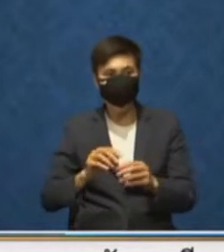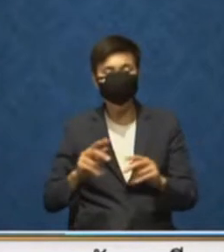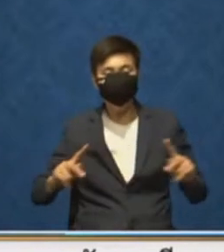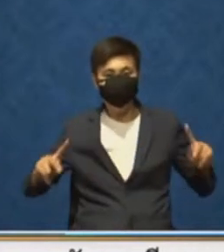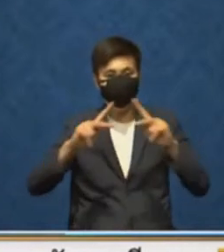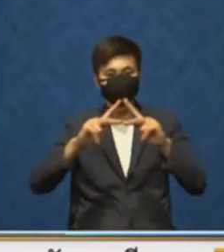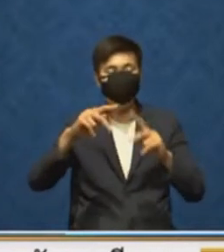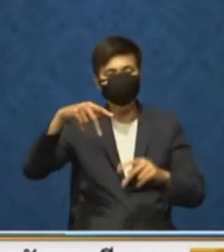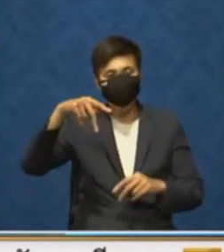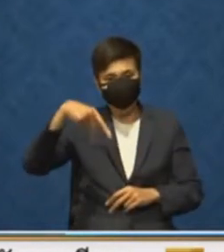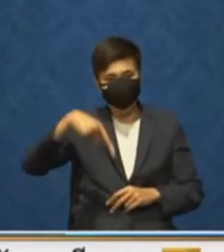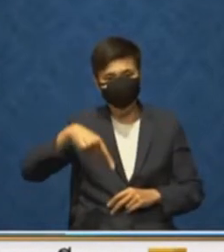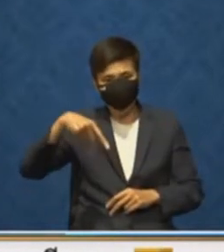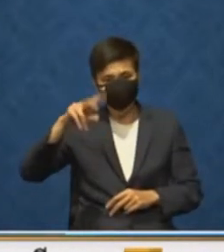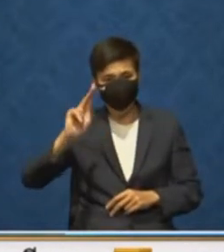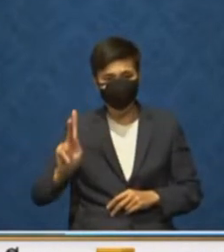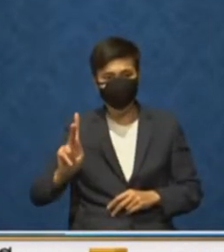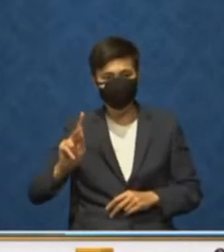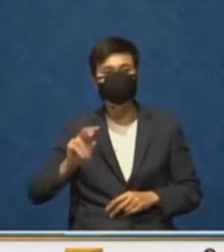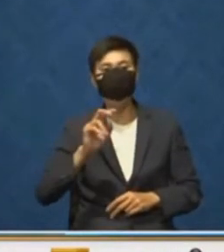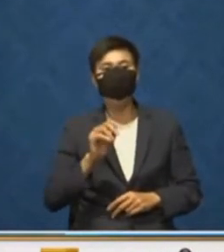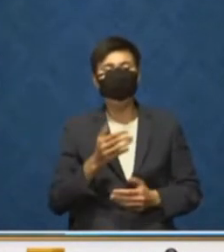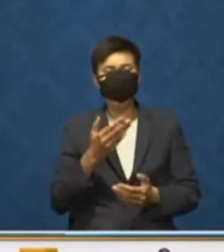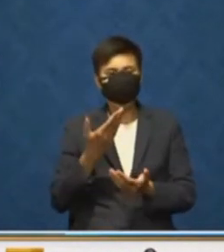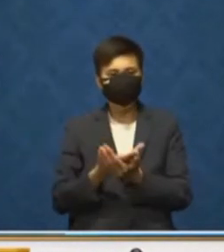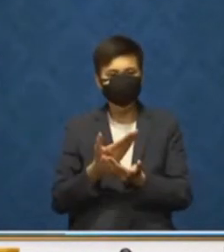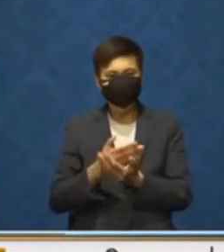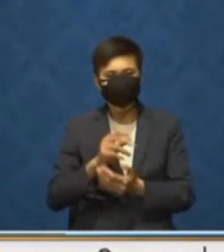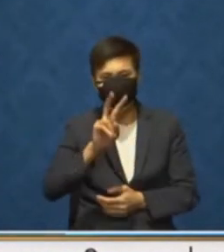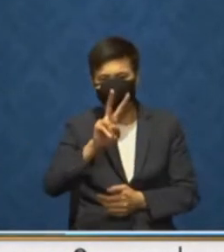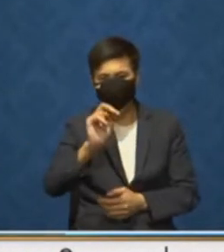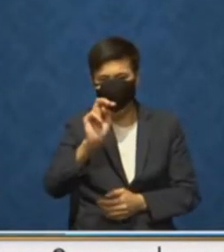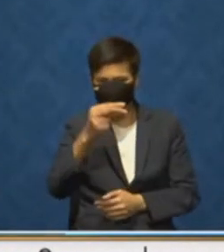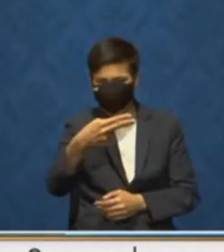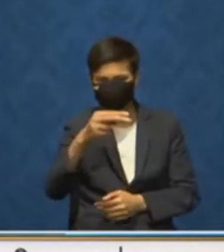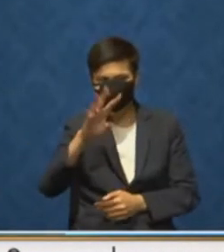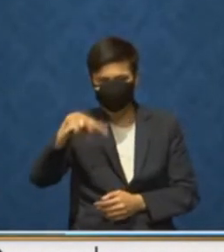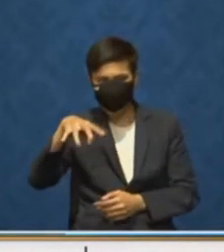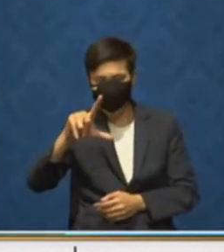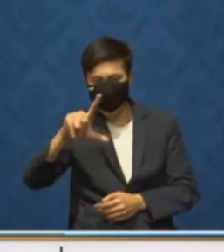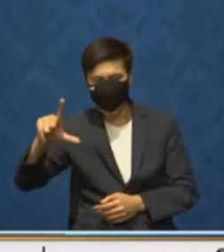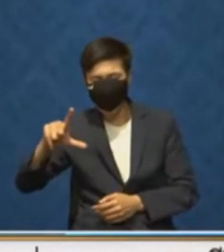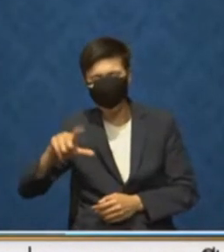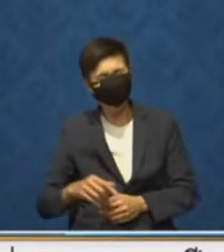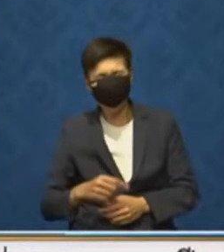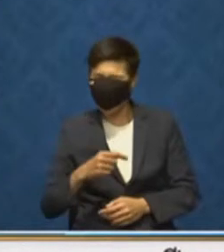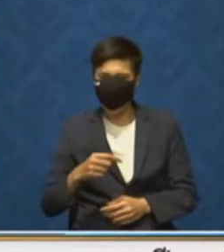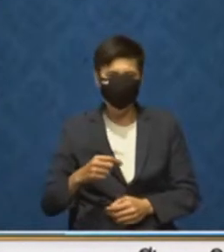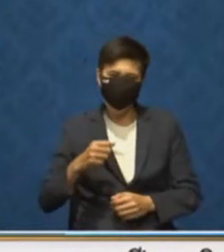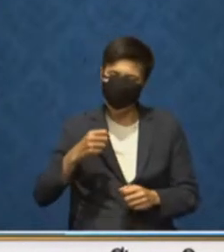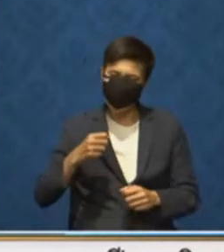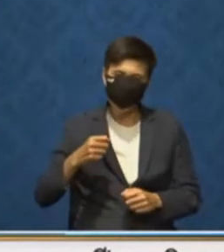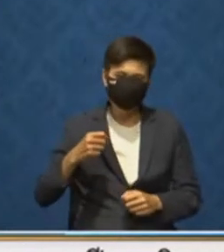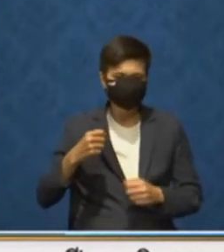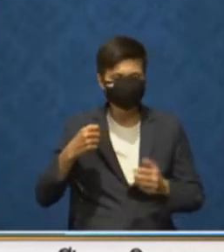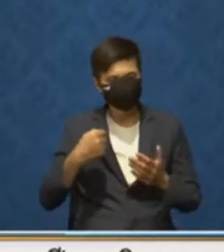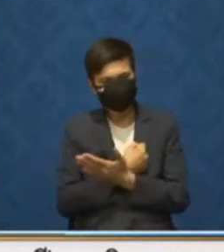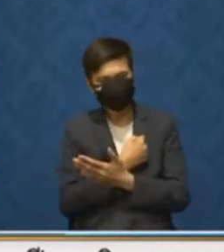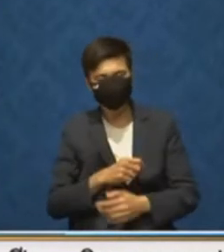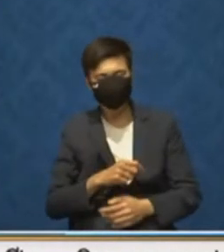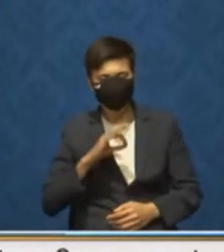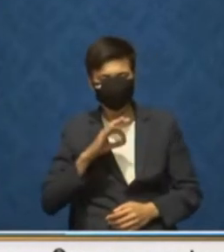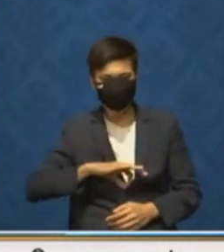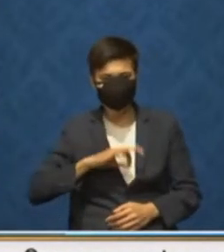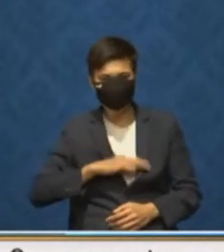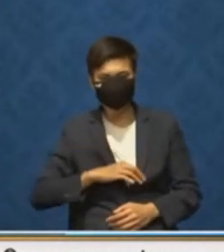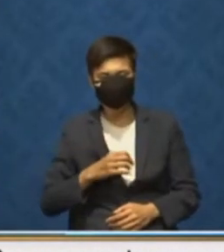พี่น้องประชาชนสองหมื่นสี่พันล้านน่าเจ็บใจจริงนะครับน่ะไม่น่าถึงมี